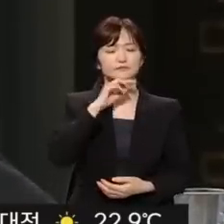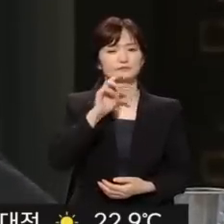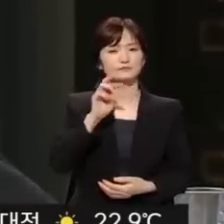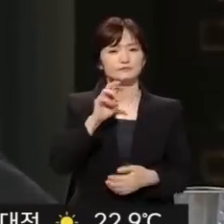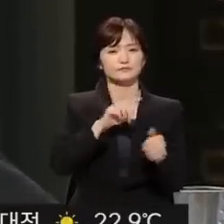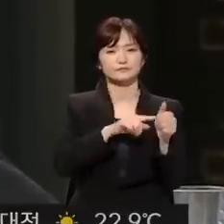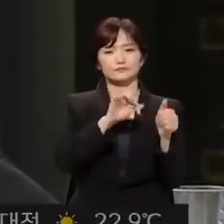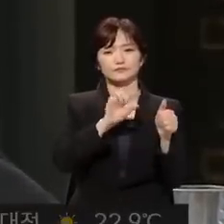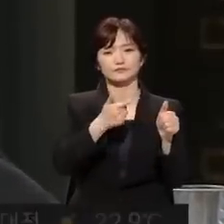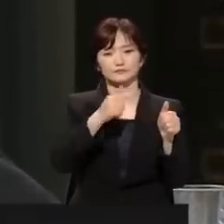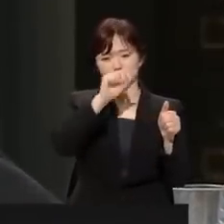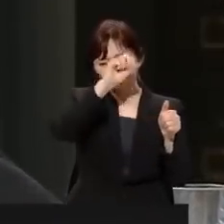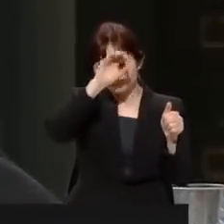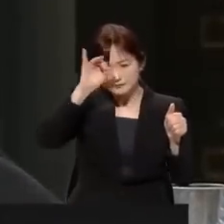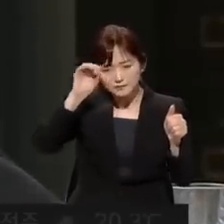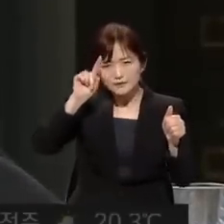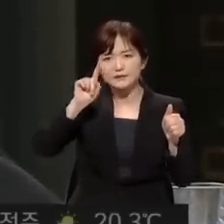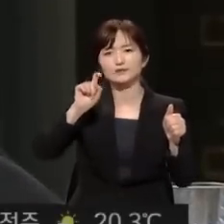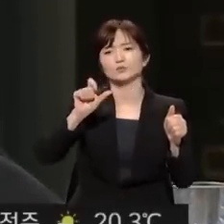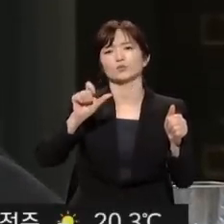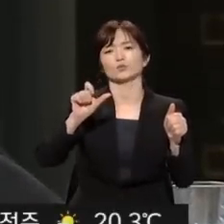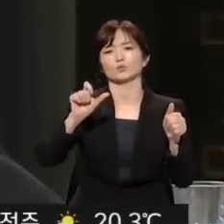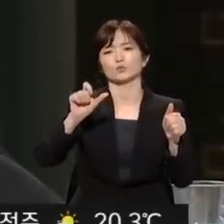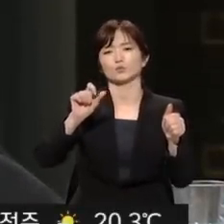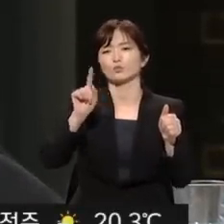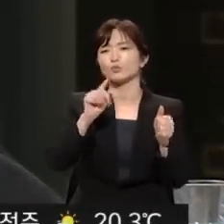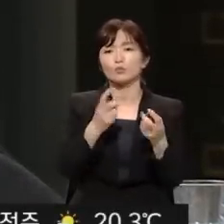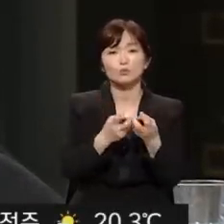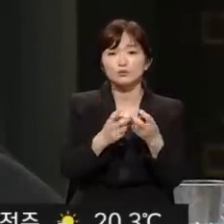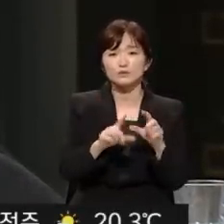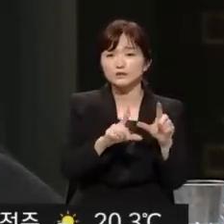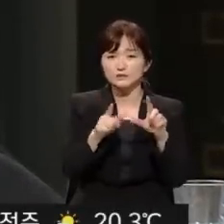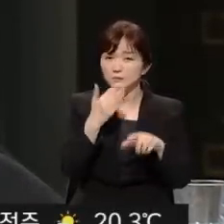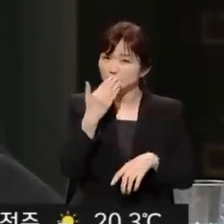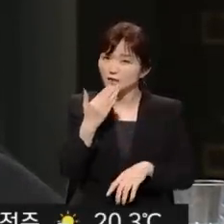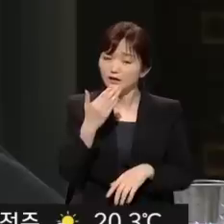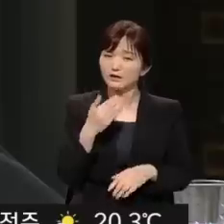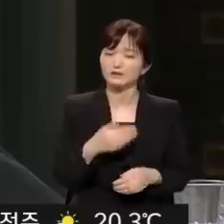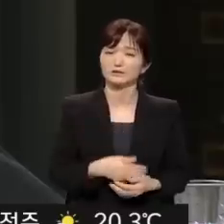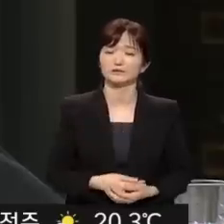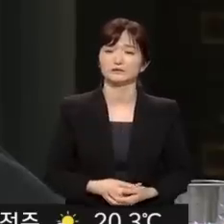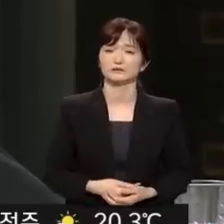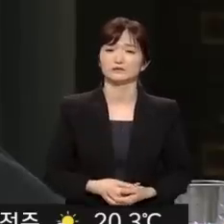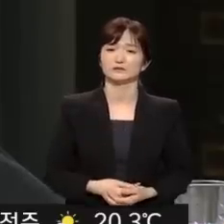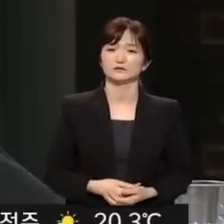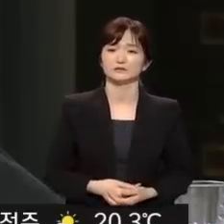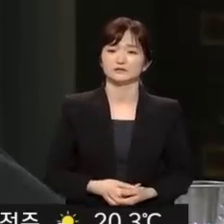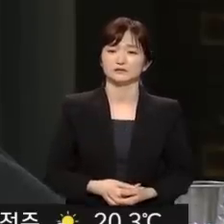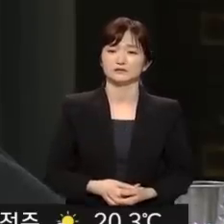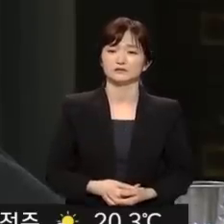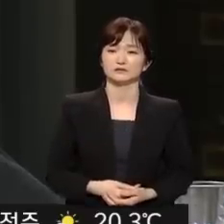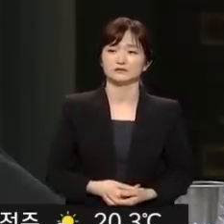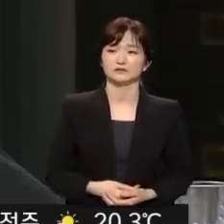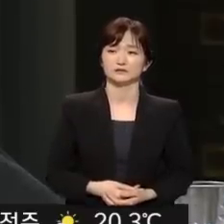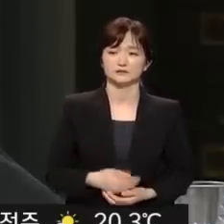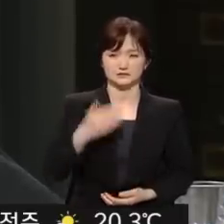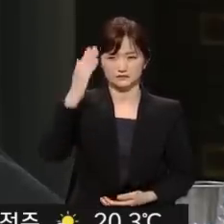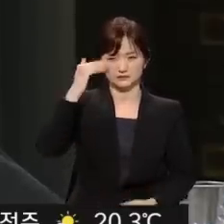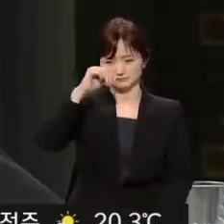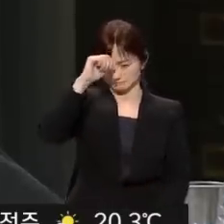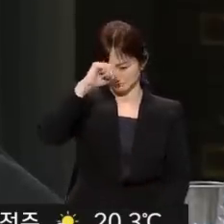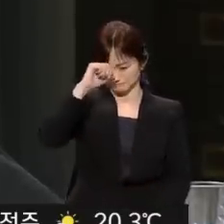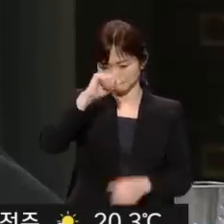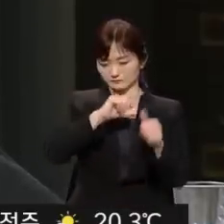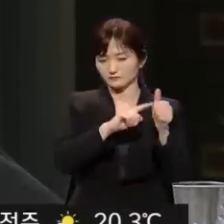30살인데 전과가 이미 15범이었다. 와, 정말 어떻게 살면 이렇게 가능합니까, 이게? 자, 그런데 뭐가 됐든 이 검은 모자를 쓰고 있던